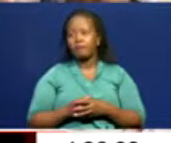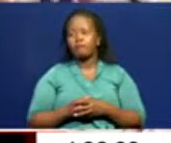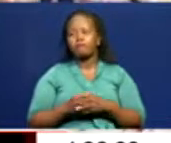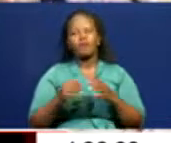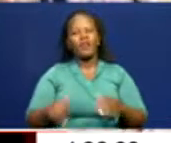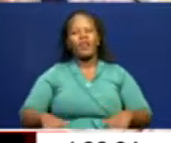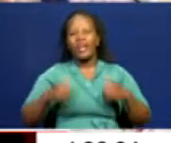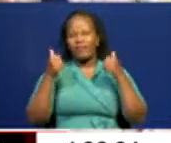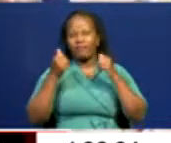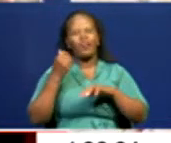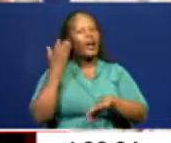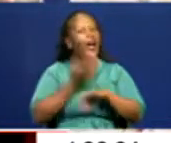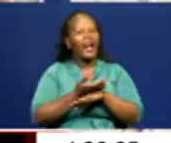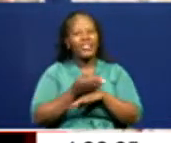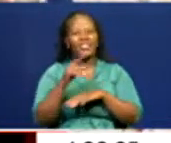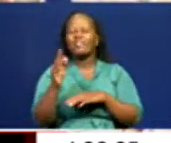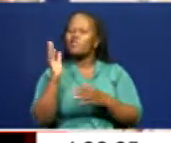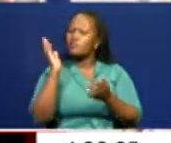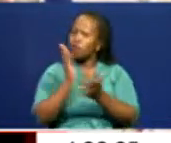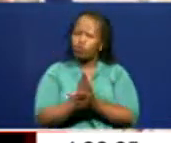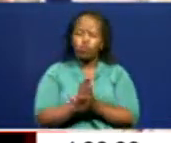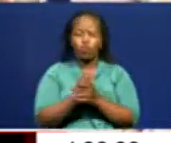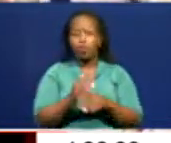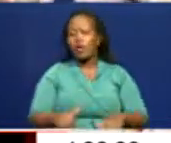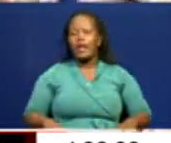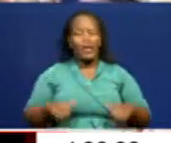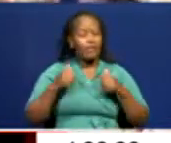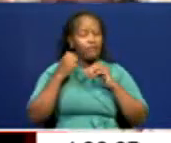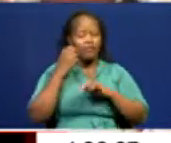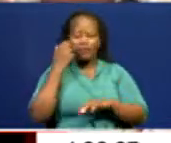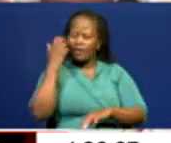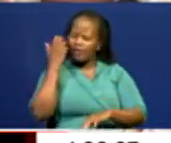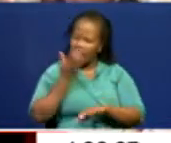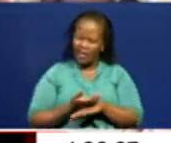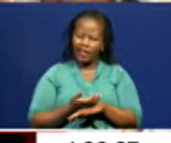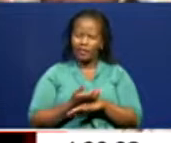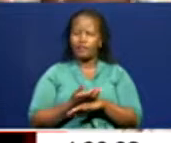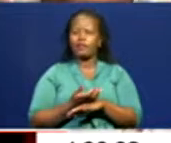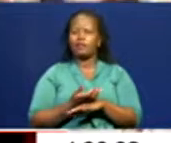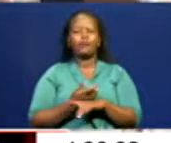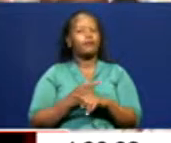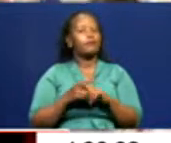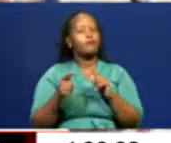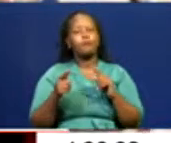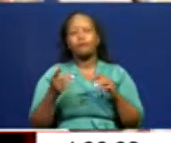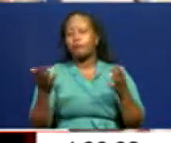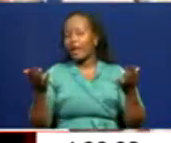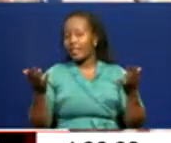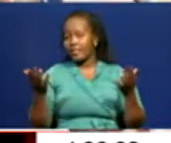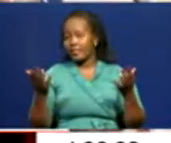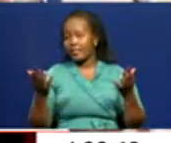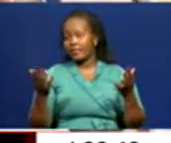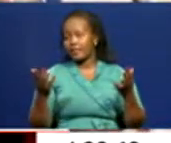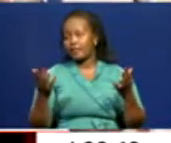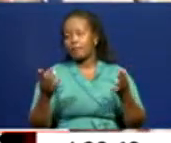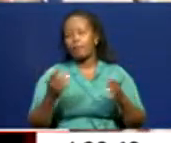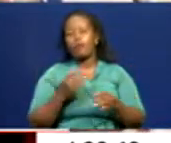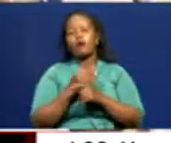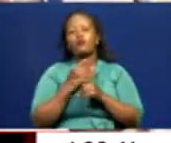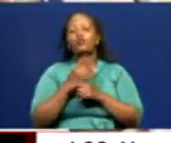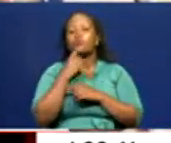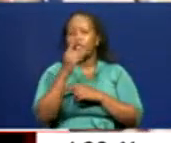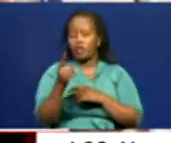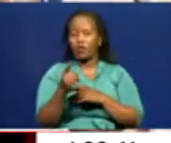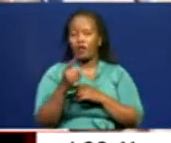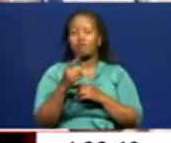maisha ni magumu. Na ni kweli, gharama ya maisha imepanda. Lakini ili tuteremushe gharama ya